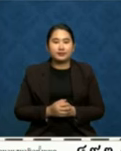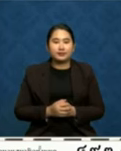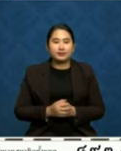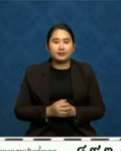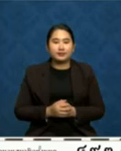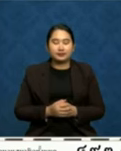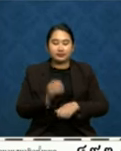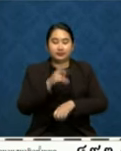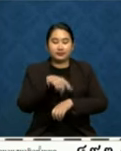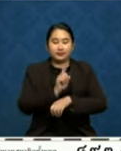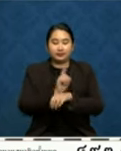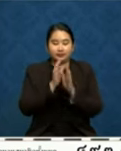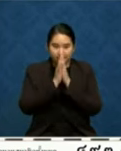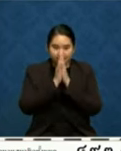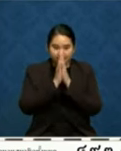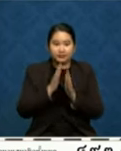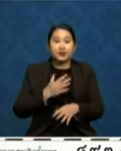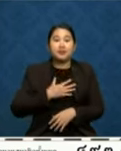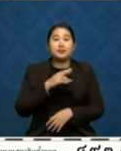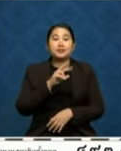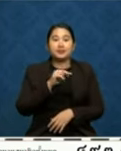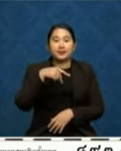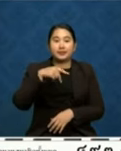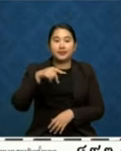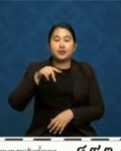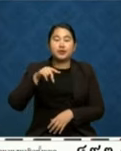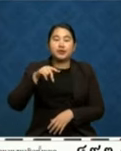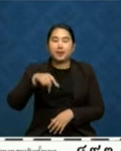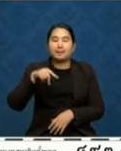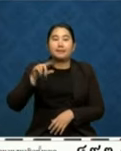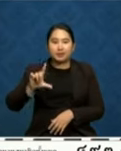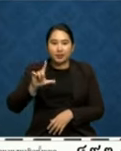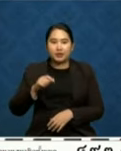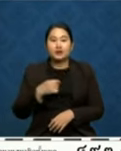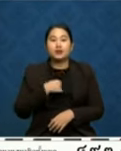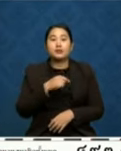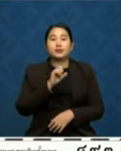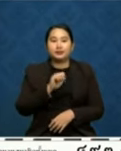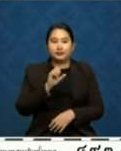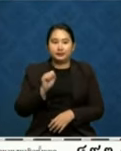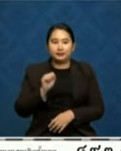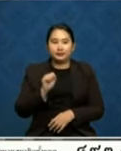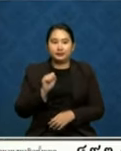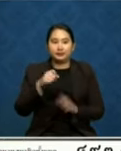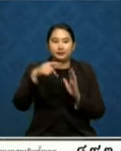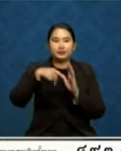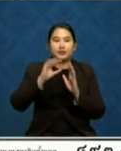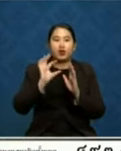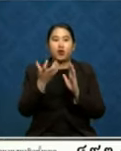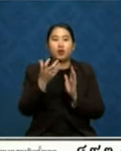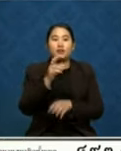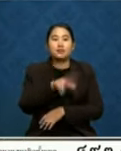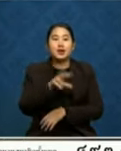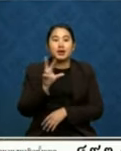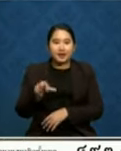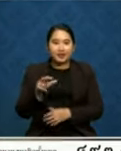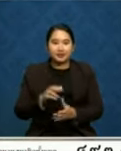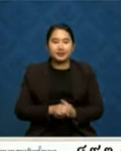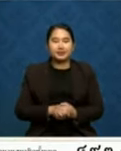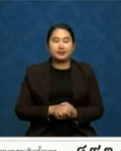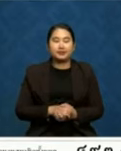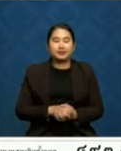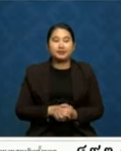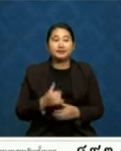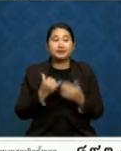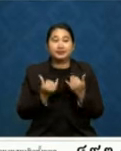กลับเรียนท่านประธานสภาที่เคารพครับผมนพพลเหลืองทองนาลาสมาชิกสภาผู้แทนราษฎรจังหวัดพิษณุโลกพรรคเพื่อไทยคนพรหมพิรามครับท่านครับ